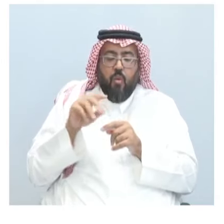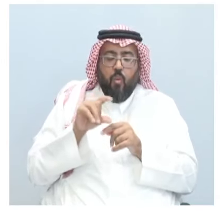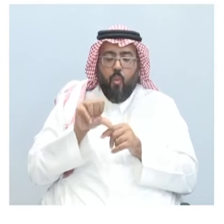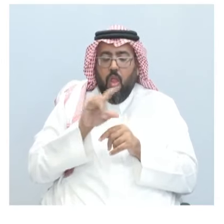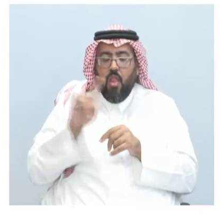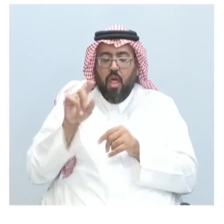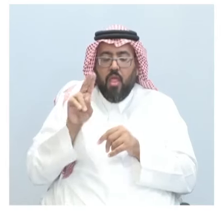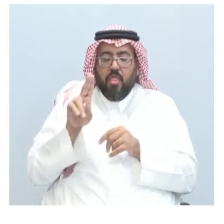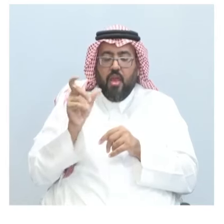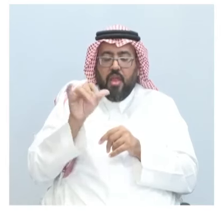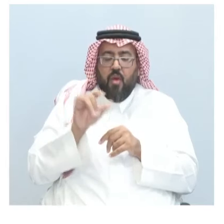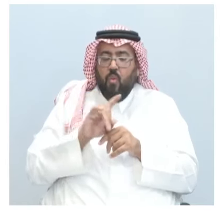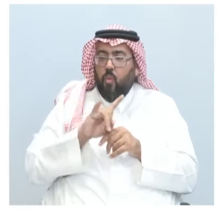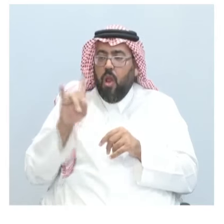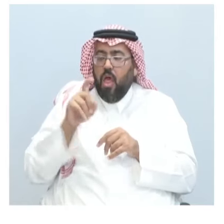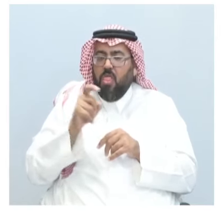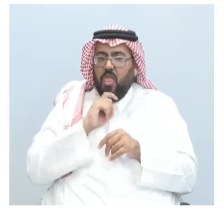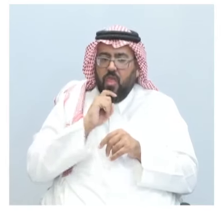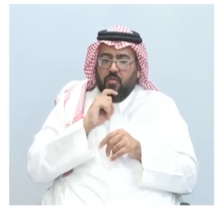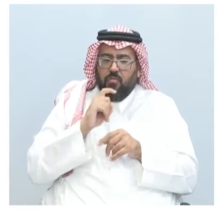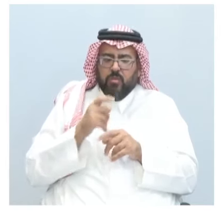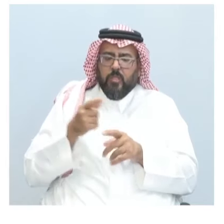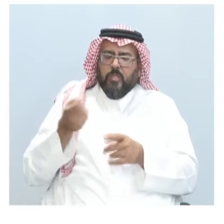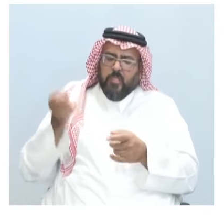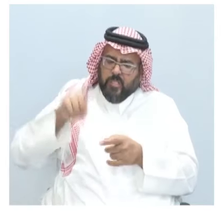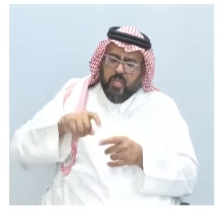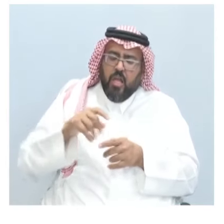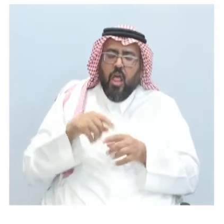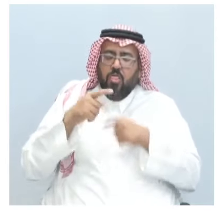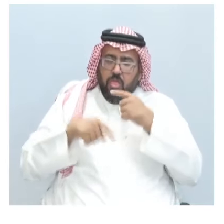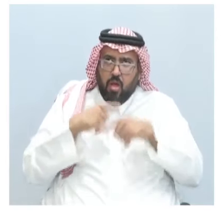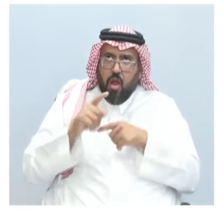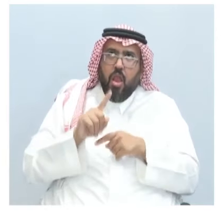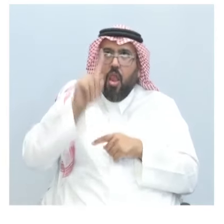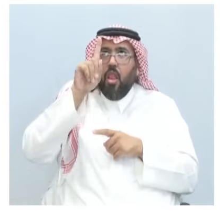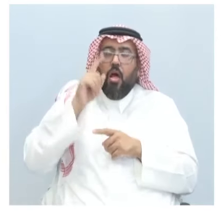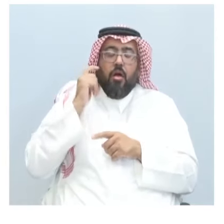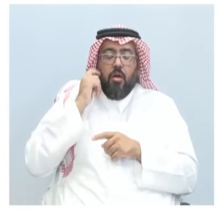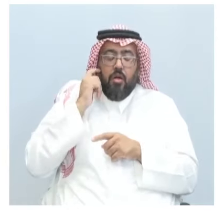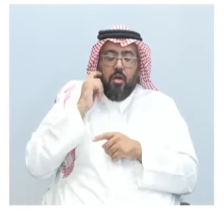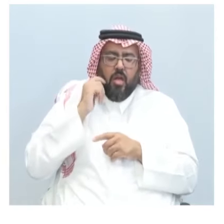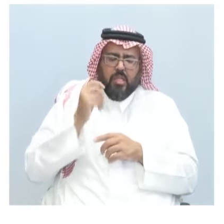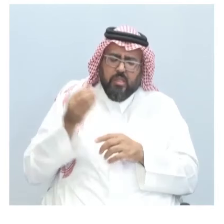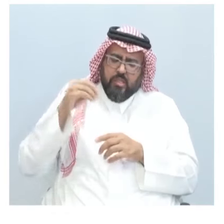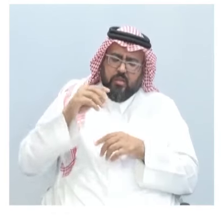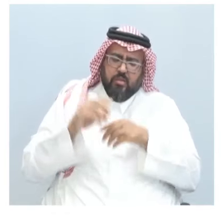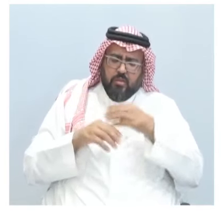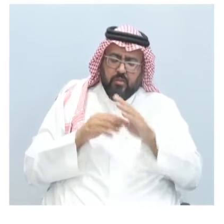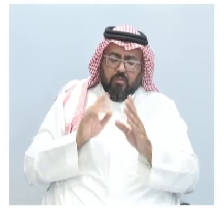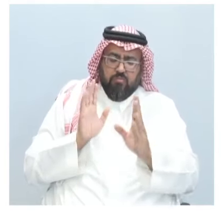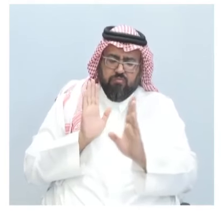تفترى في ذكري بل اكثرا من ذكري ليكون عونا لكما في